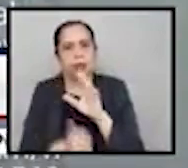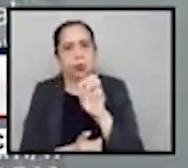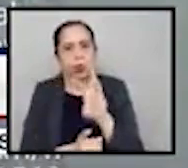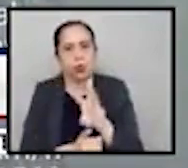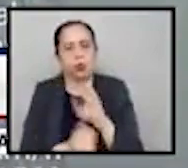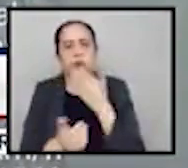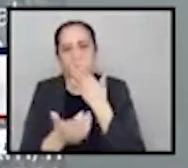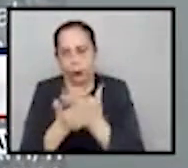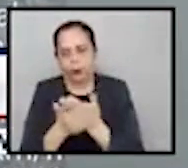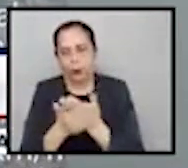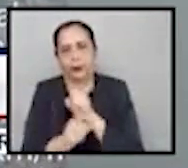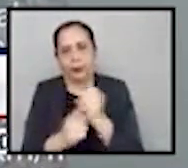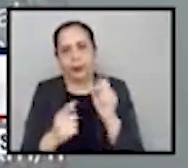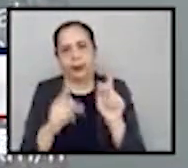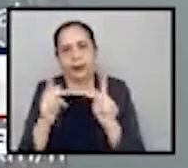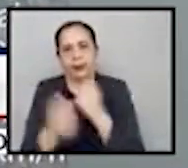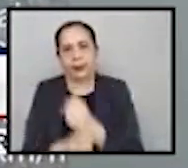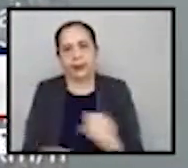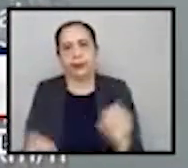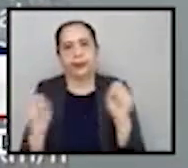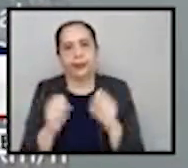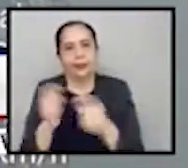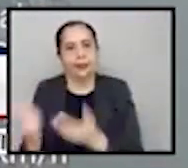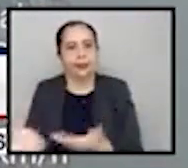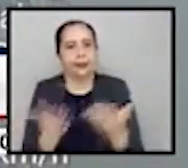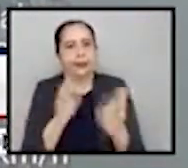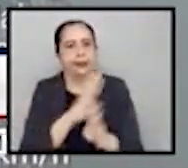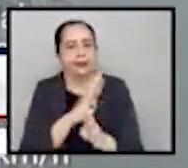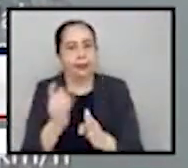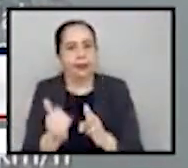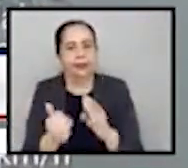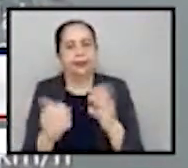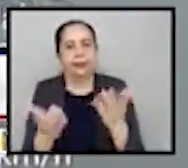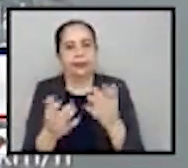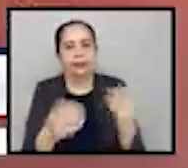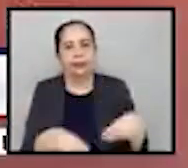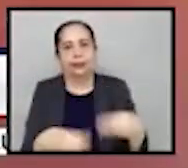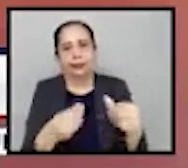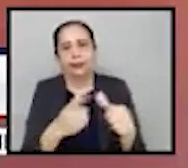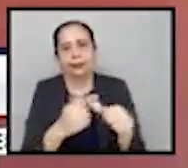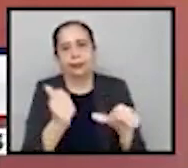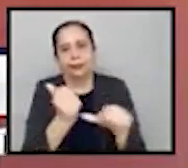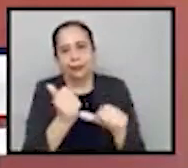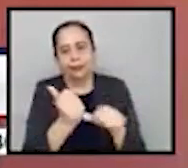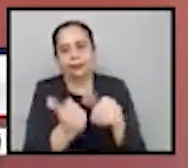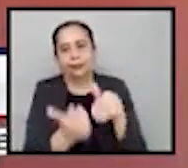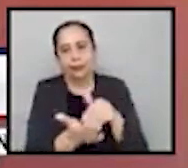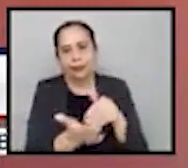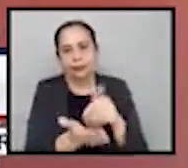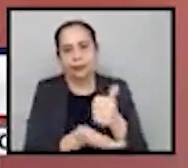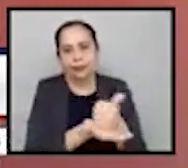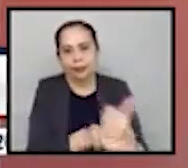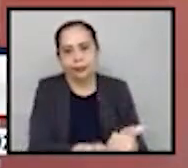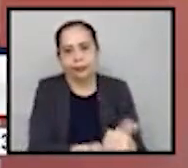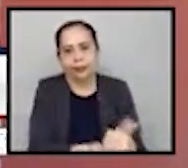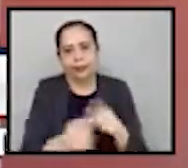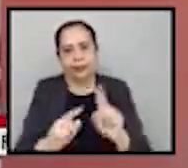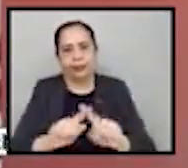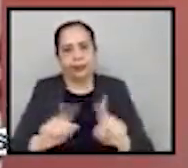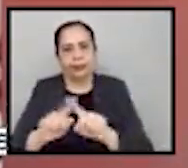kondisyon naman ang mga na-rescue nang ihatid sa Barangay Salang kung saan sila binigyan ng medical assistance at iba pang tulong.